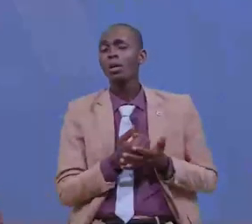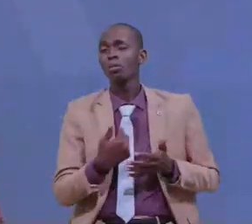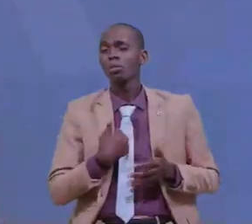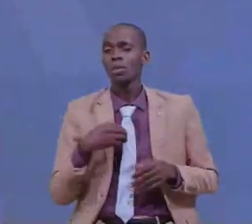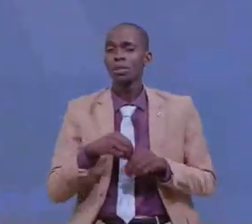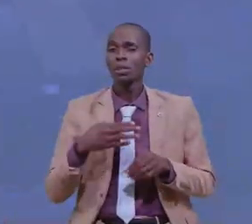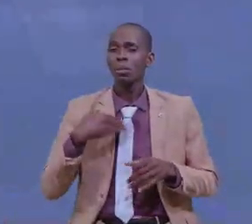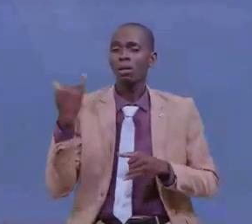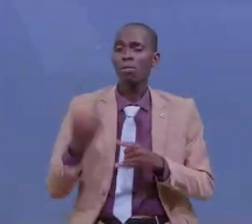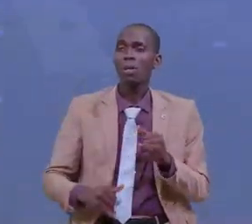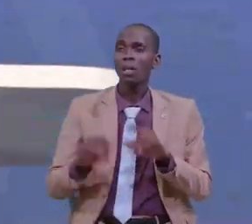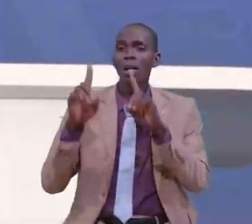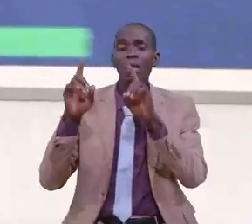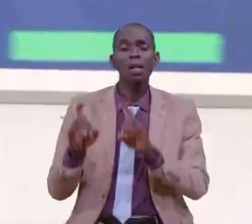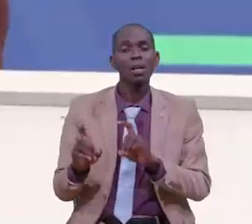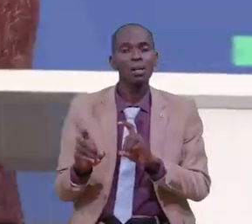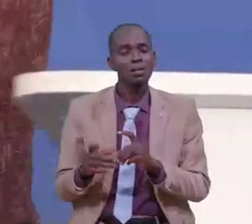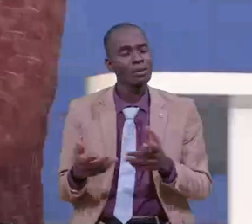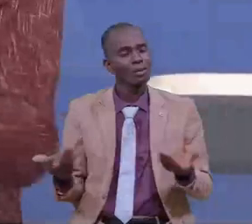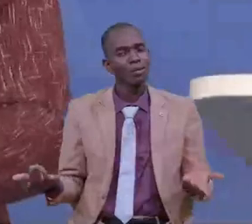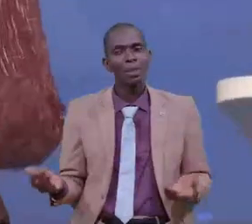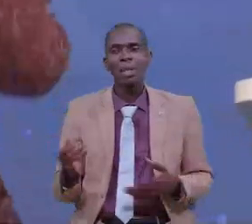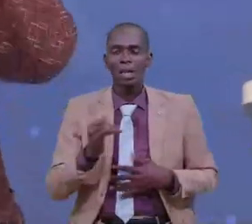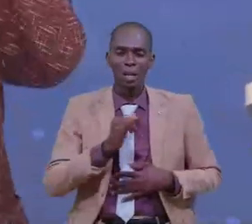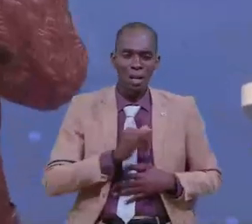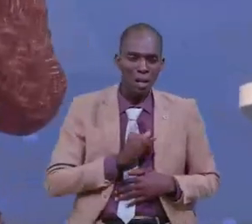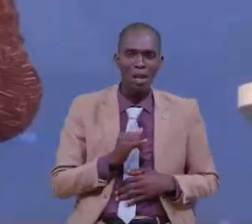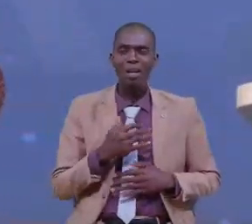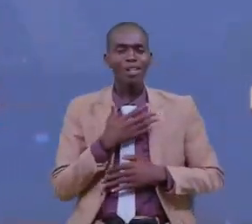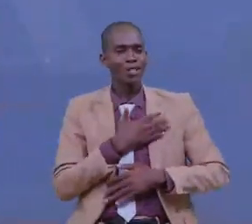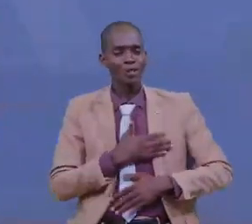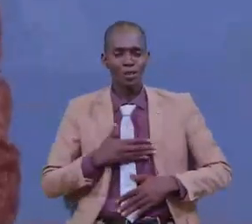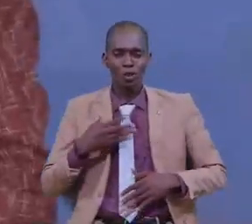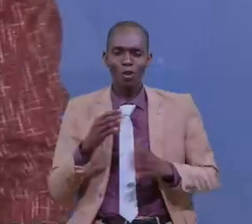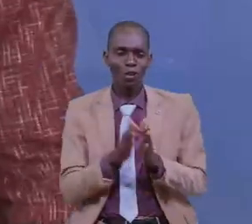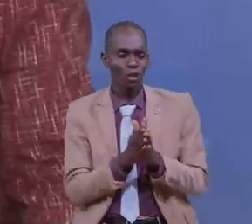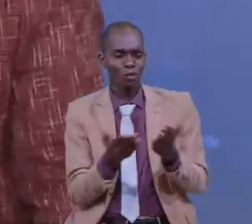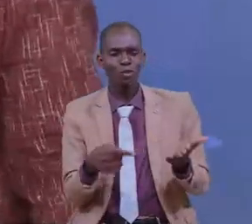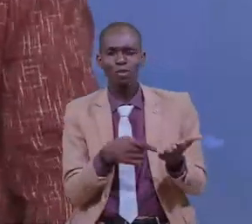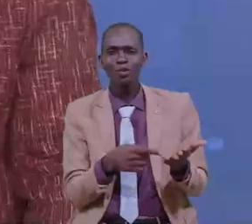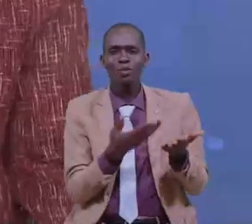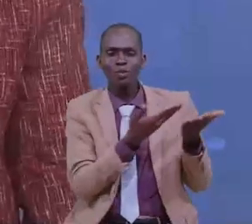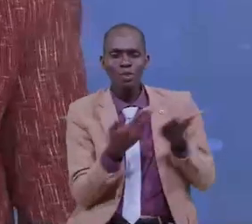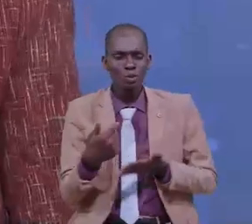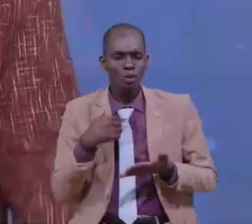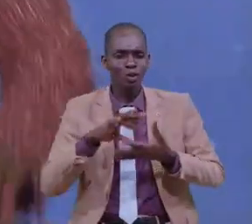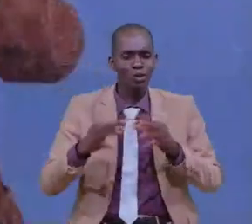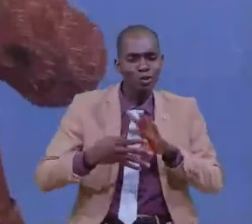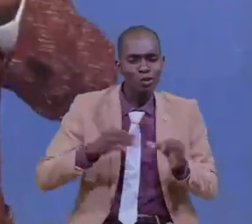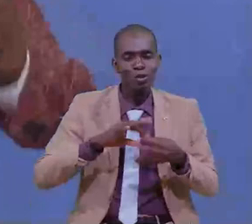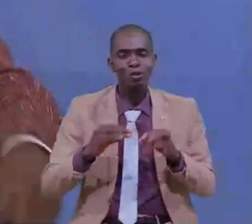final, je lis toutes ces nouvelles. Et je parle du temps. J'aime luire. Ça, c'est bon. Mais qu'est-ce que